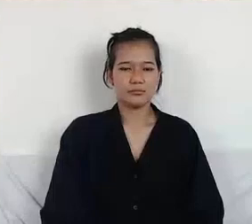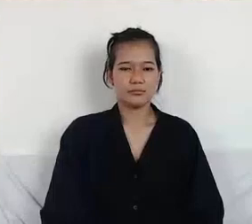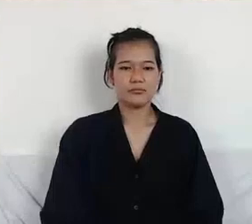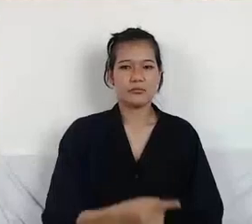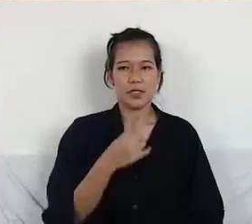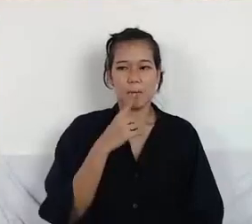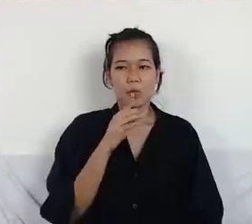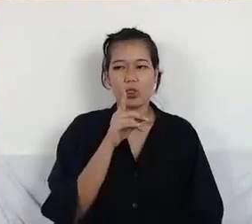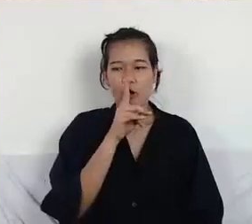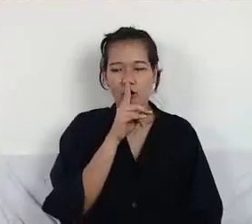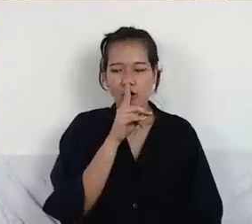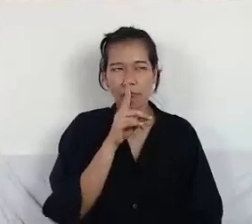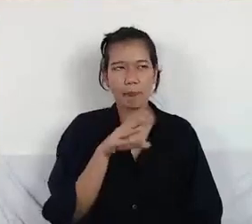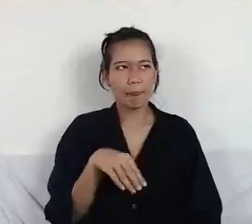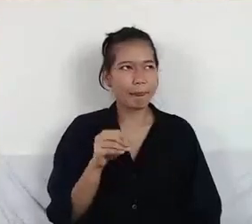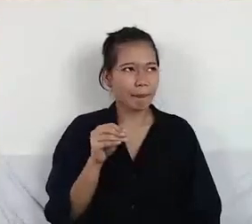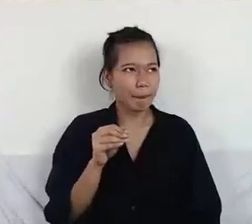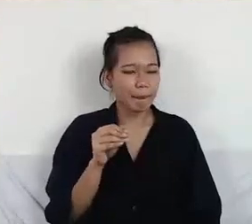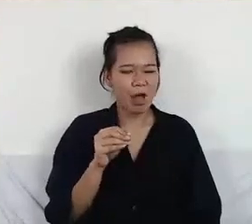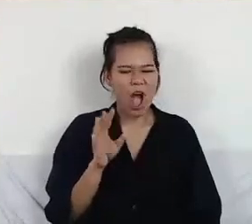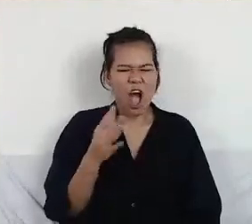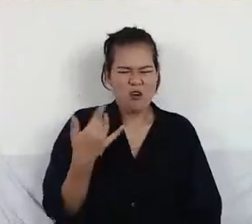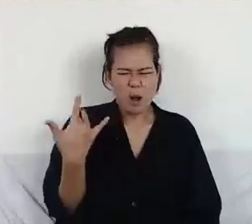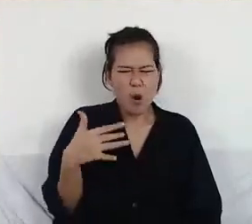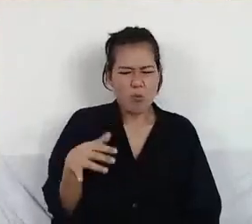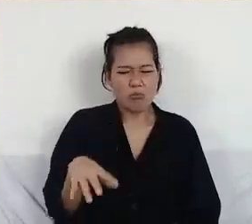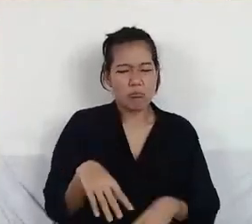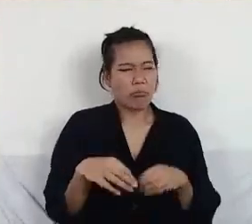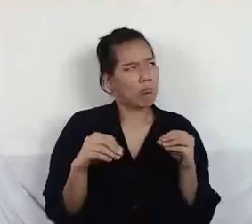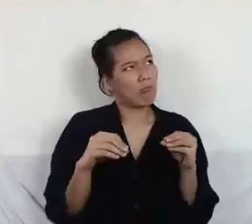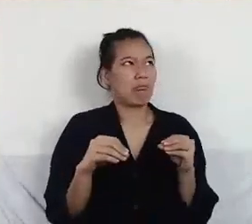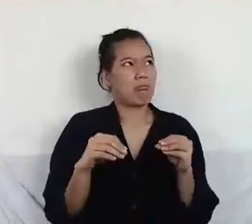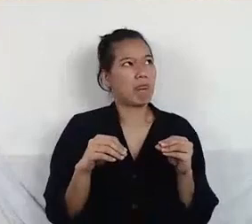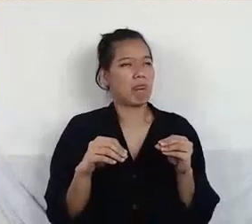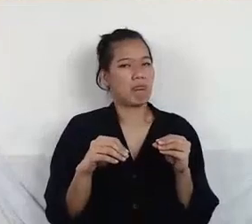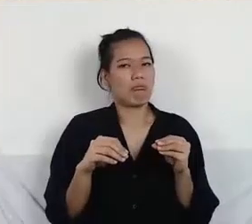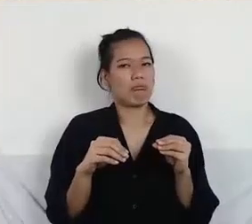Mutung, aku gak mau lagi.